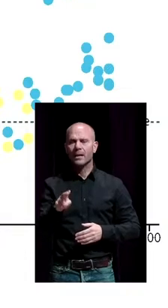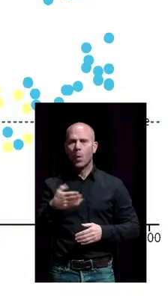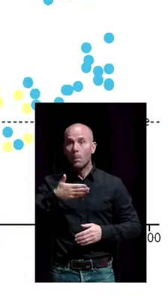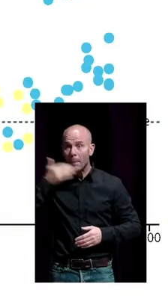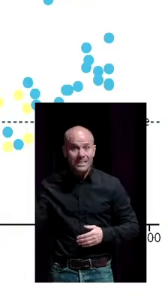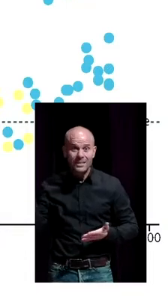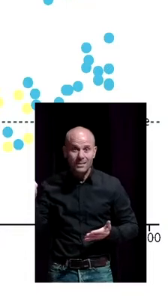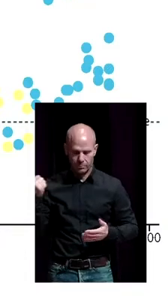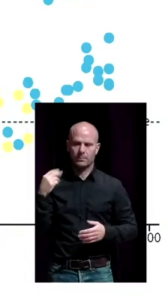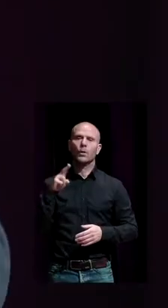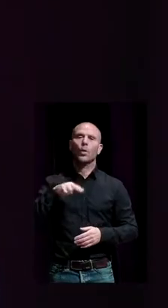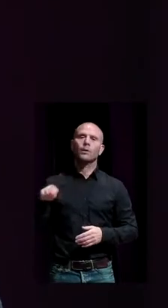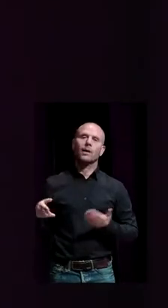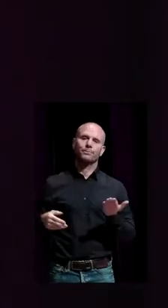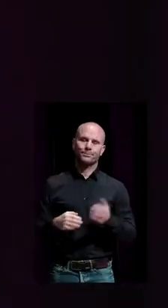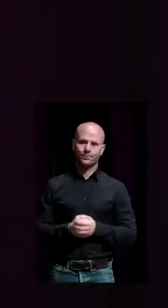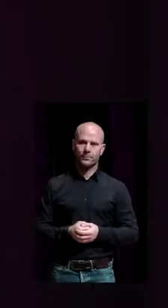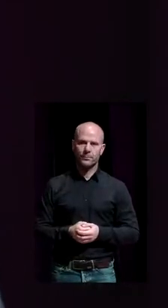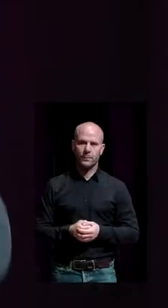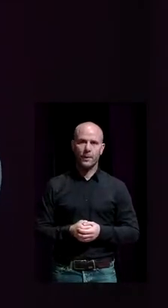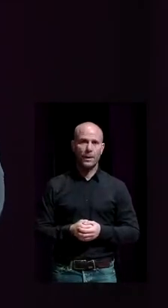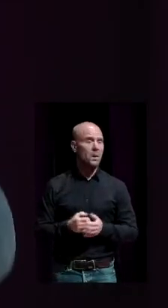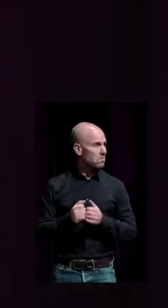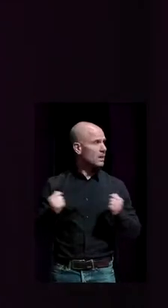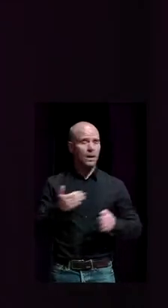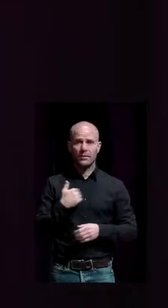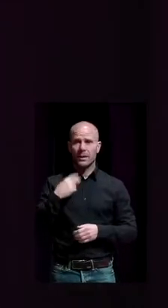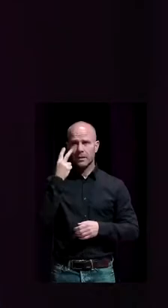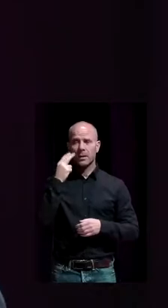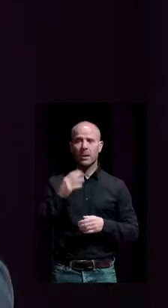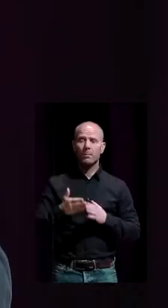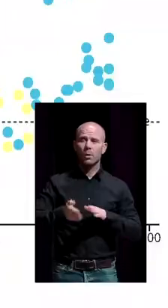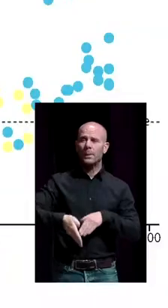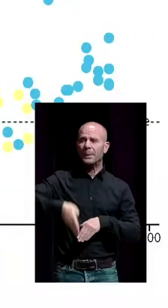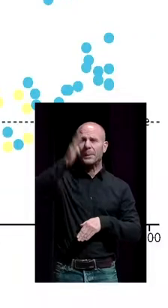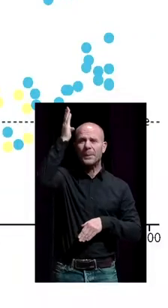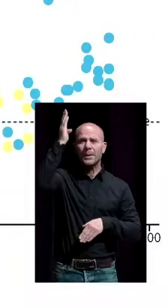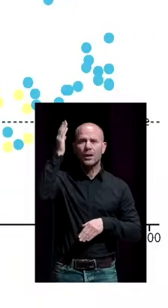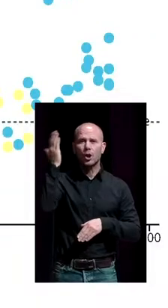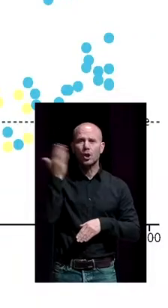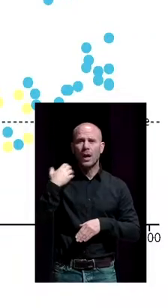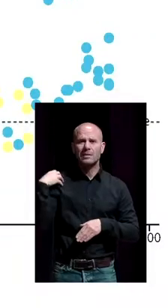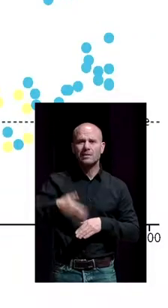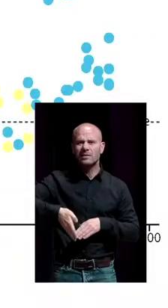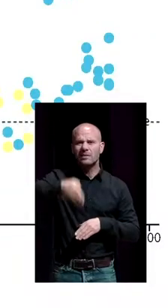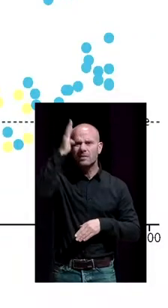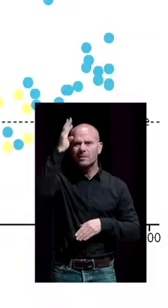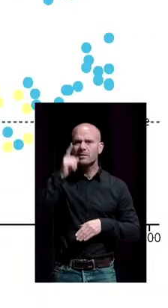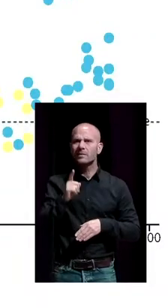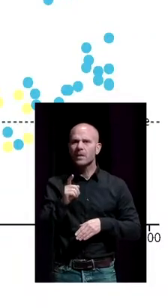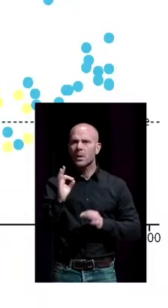Men så tittar vi på y-axeln här uppåt på hur är det egentligen